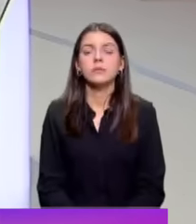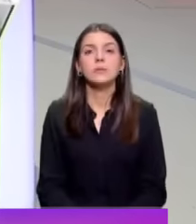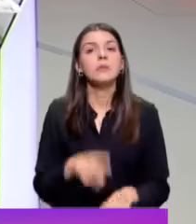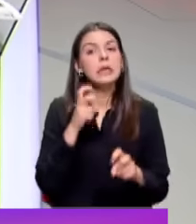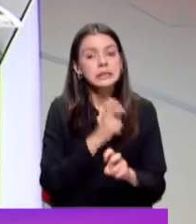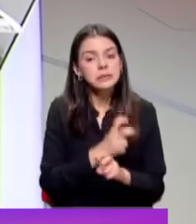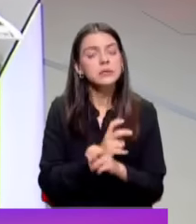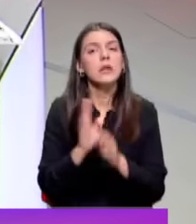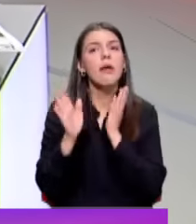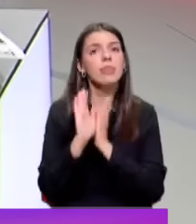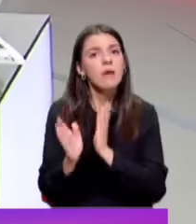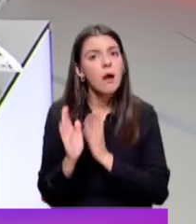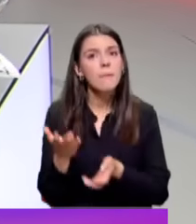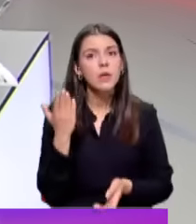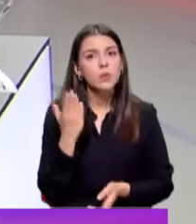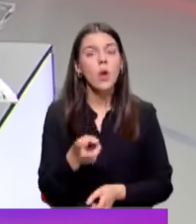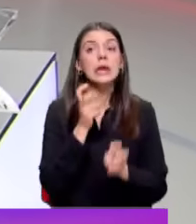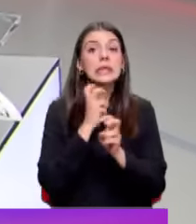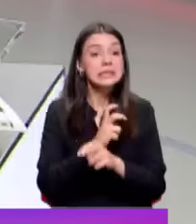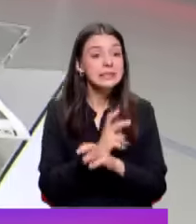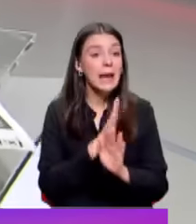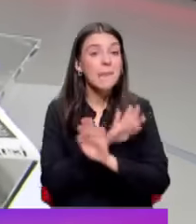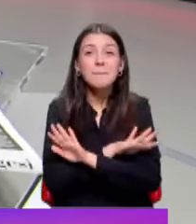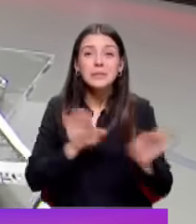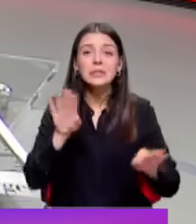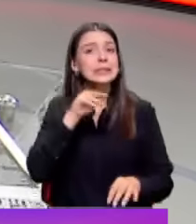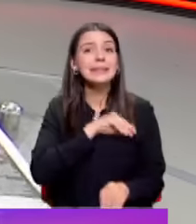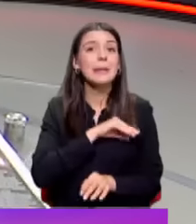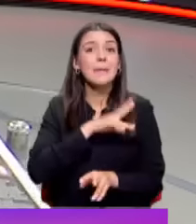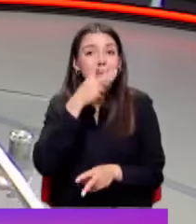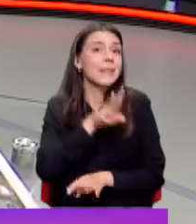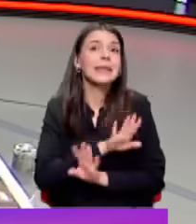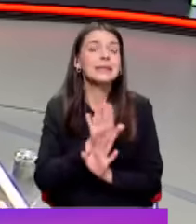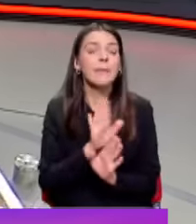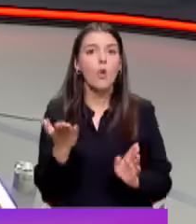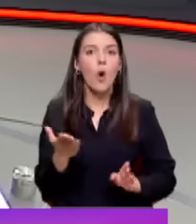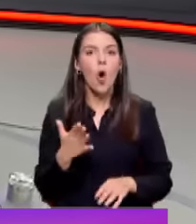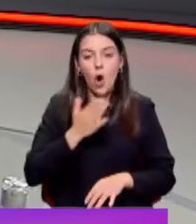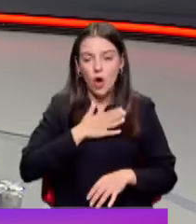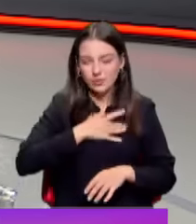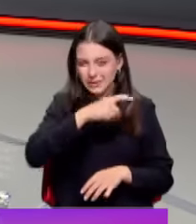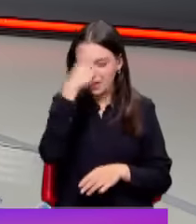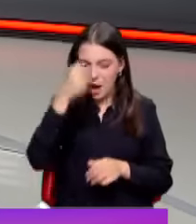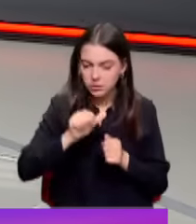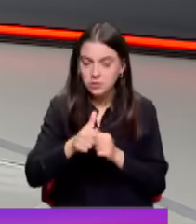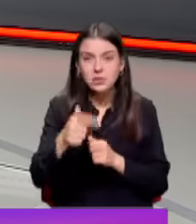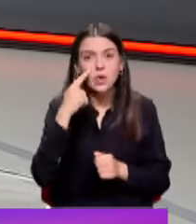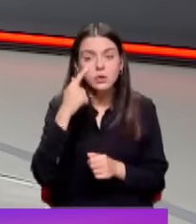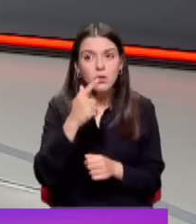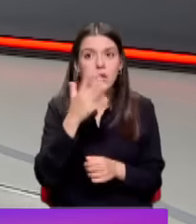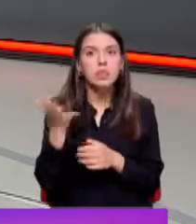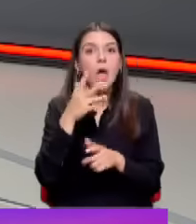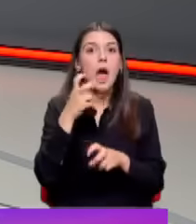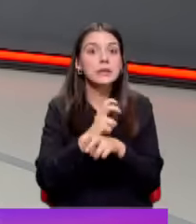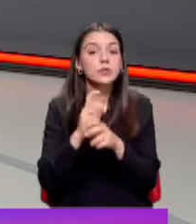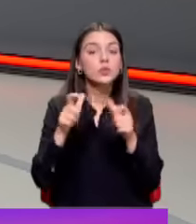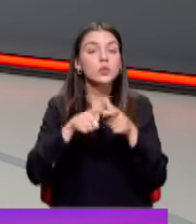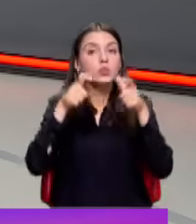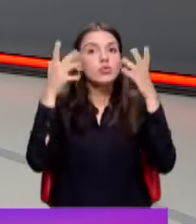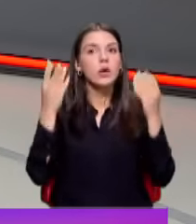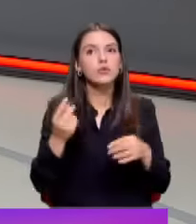Risk devam ediyor. Risk biteceğe de benzemiyor sevgili izleyenler. Önümüzdeki yazlarda risk daha yüksek olacak. Bu